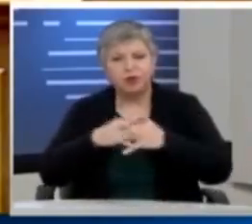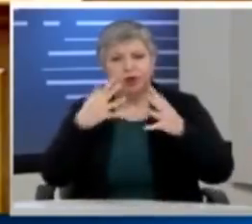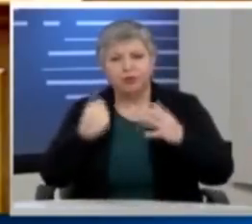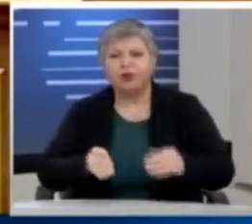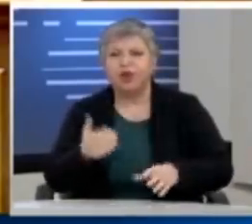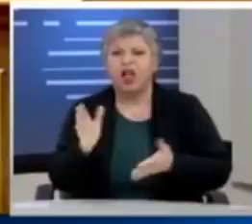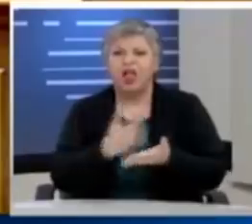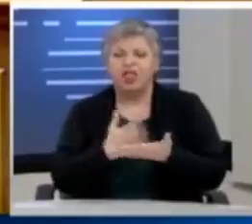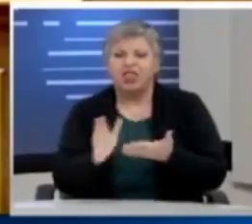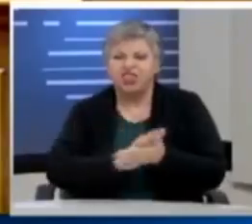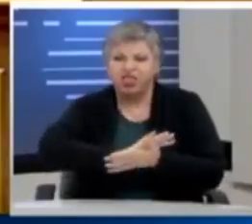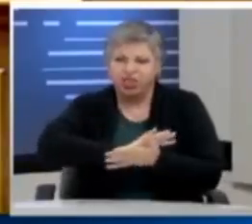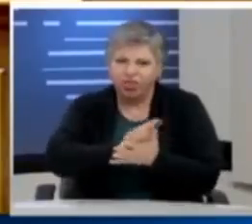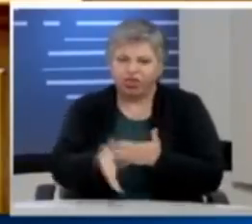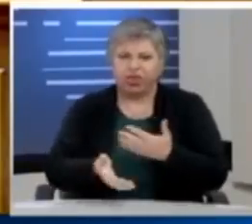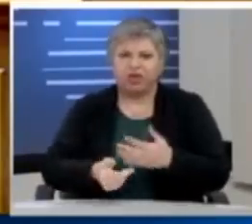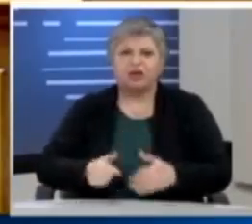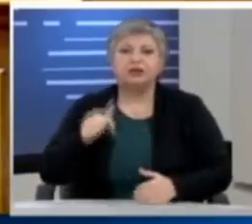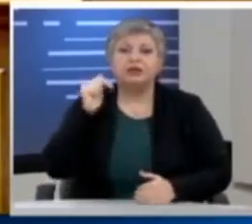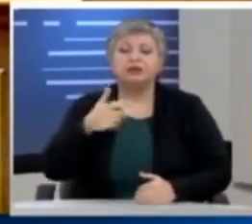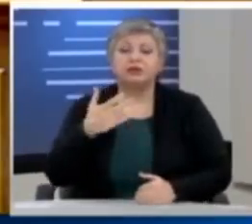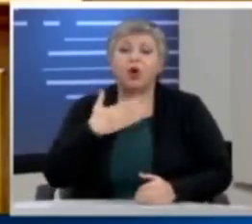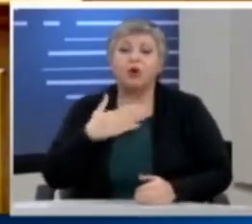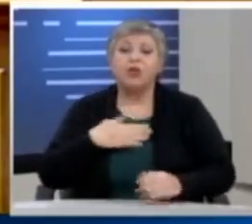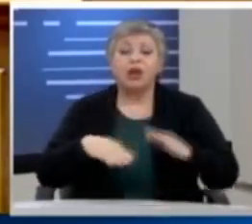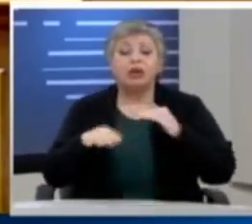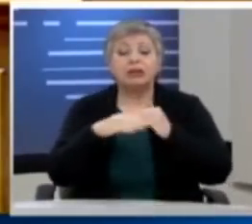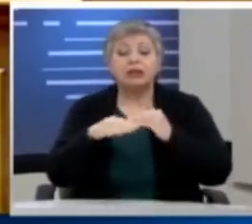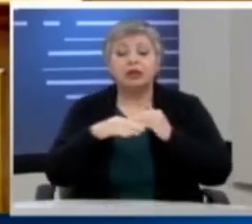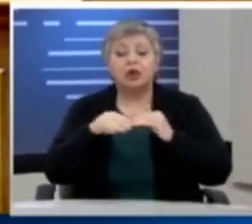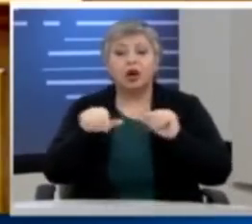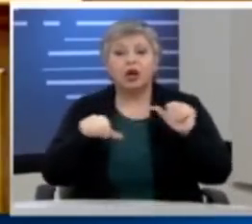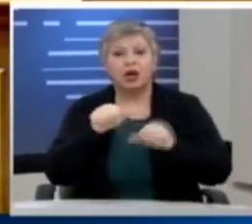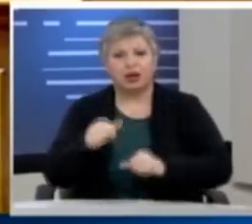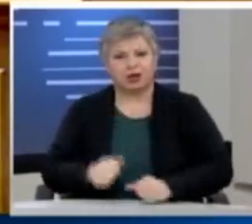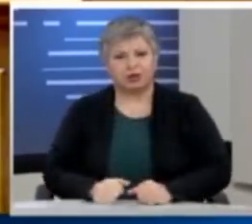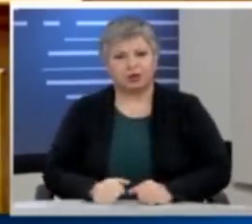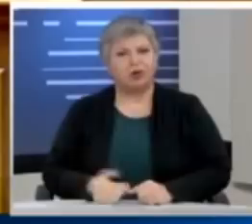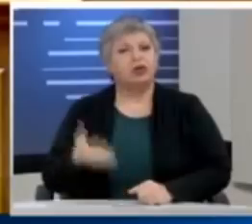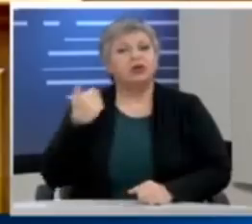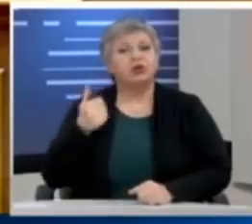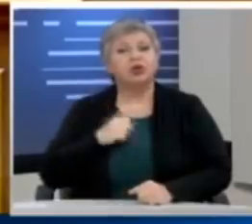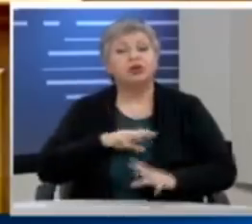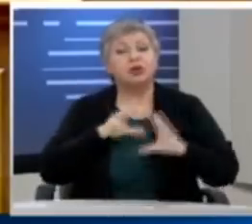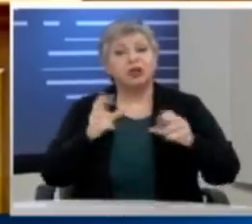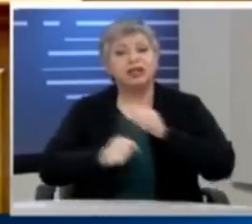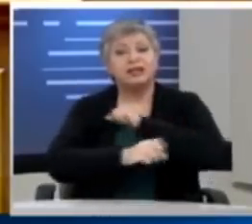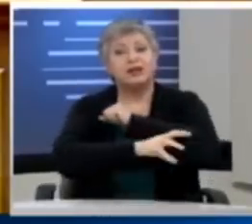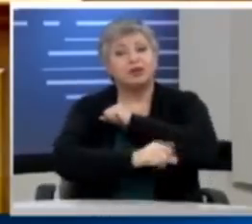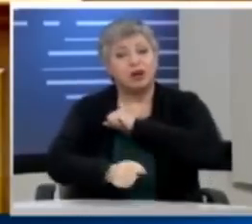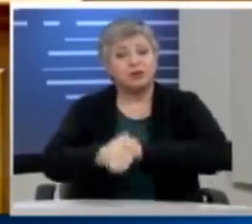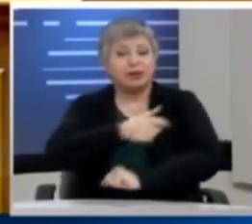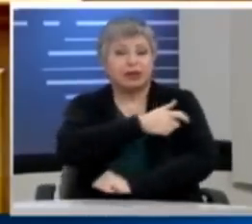συνόρων. Μάλιστα, ο Γενικός Γραμματέας του ΝΑΤΟ ήταν ο πρώτος που συνεχάρει τον